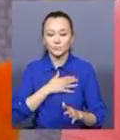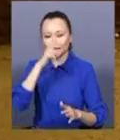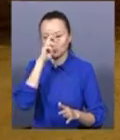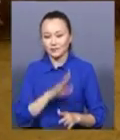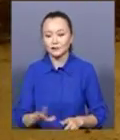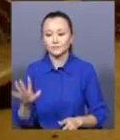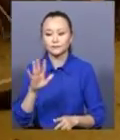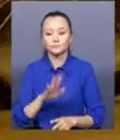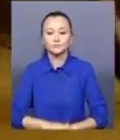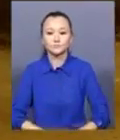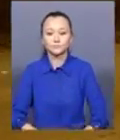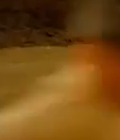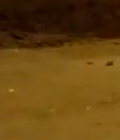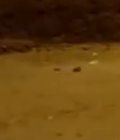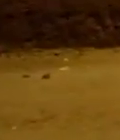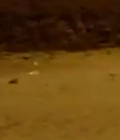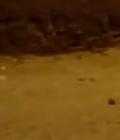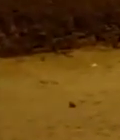страны.